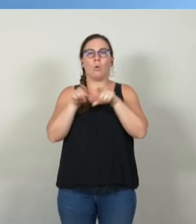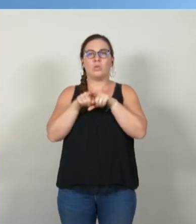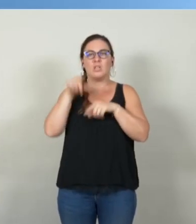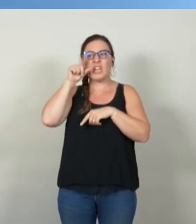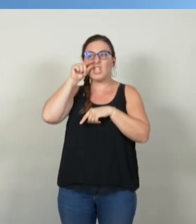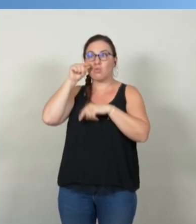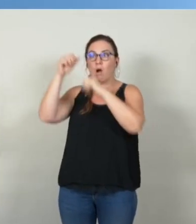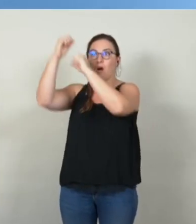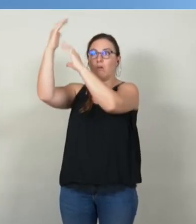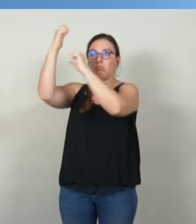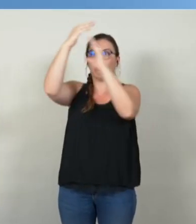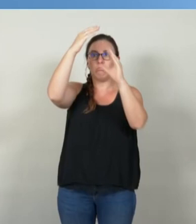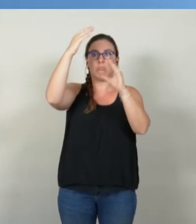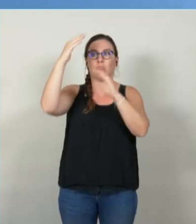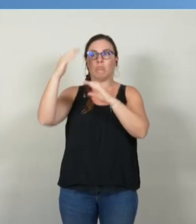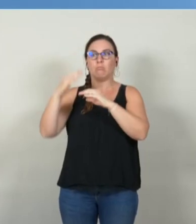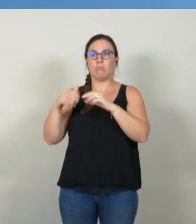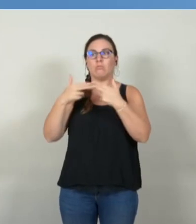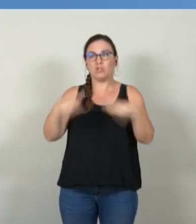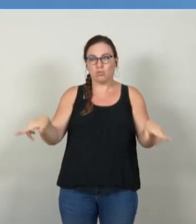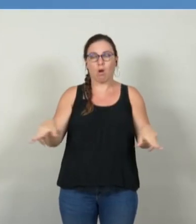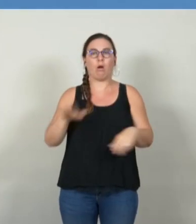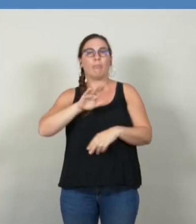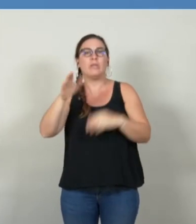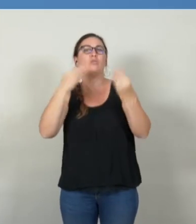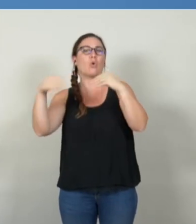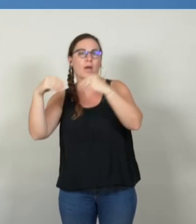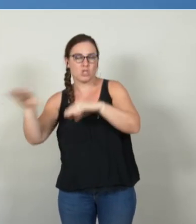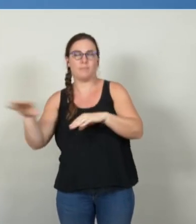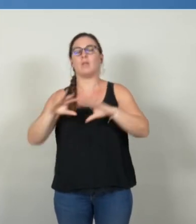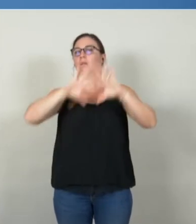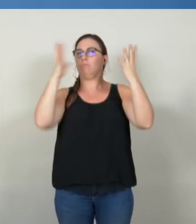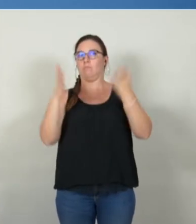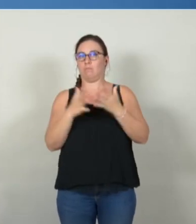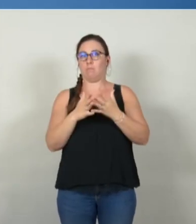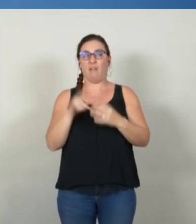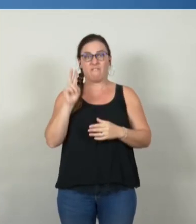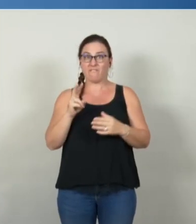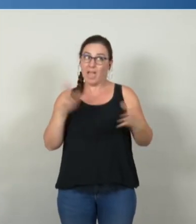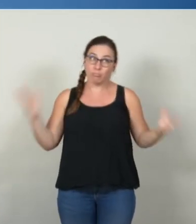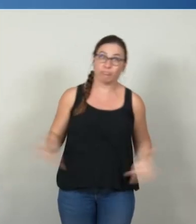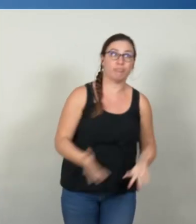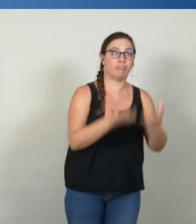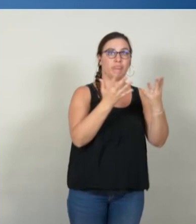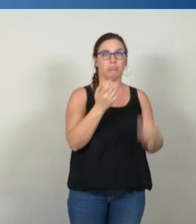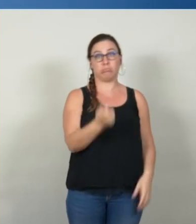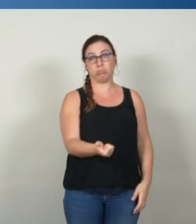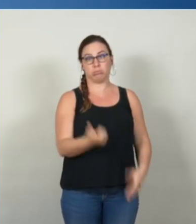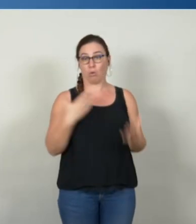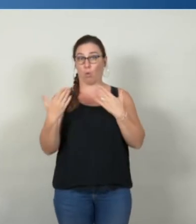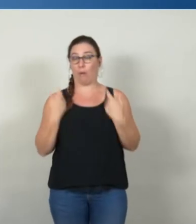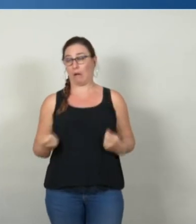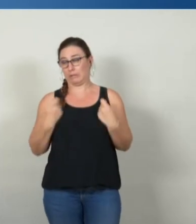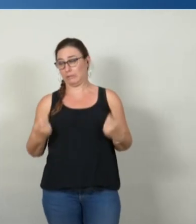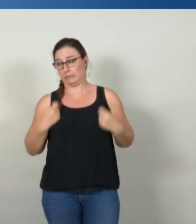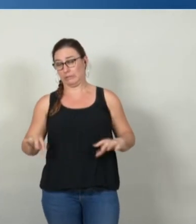des trucs extrêmement sympathiques mais le coude pouce au global a été très faible par rapport au budget quand on prend tout